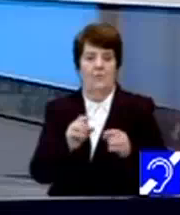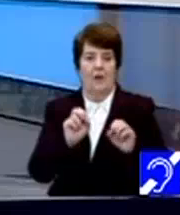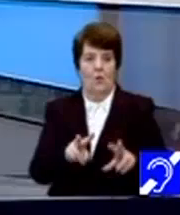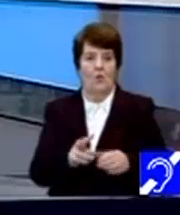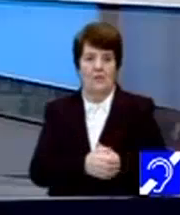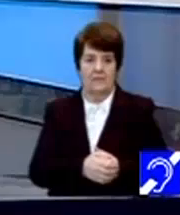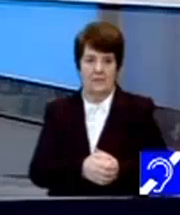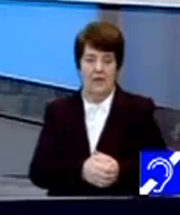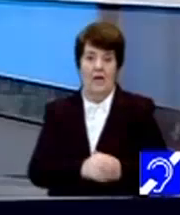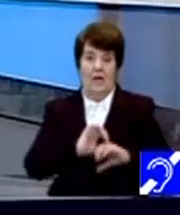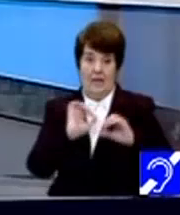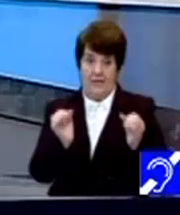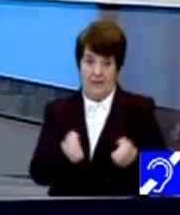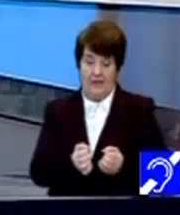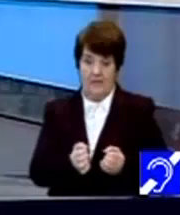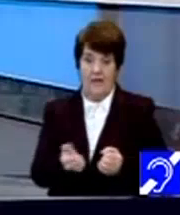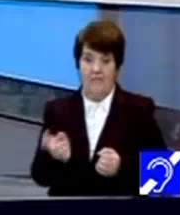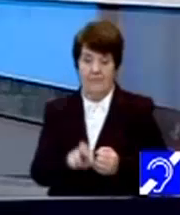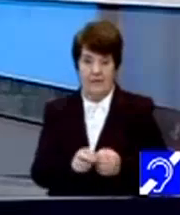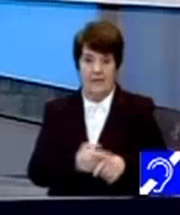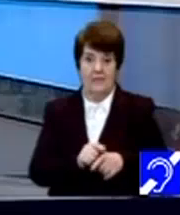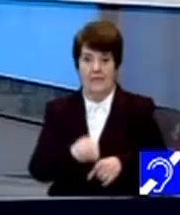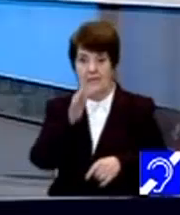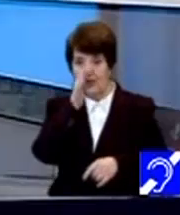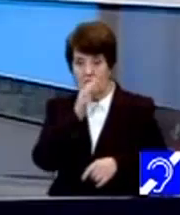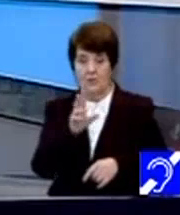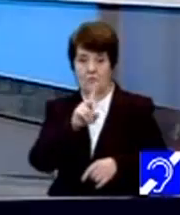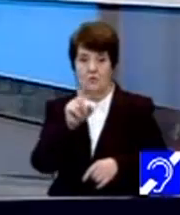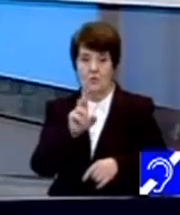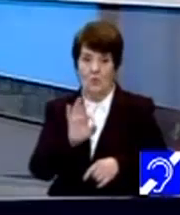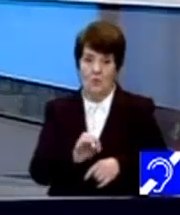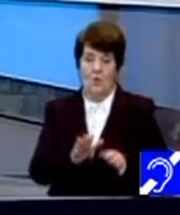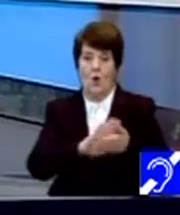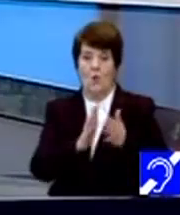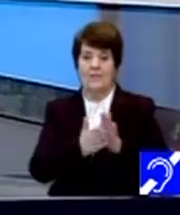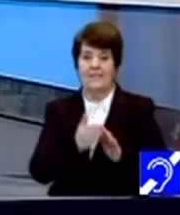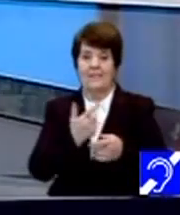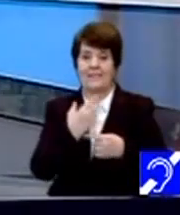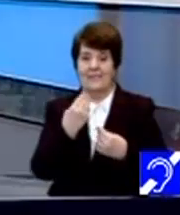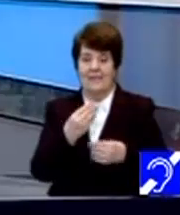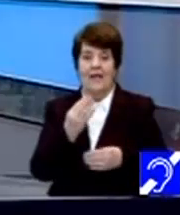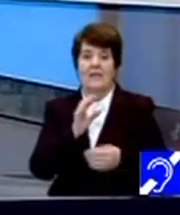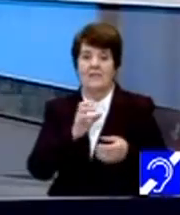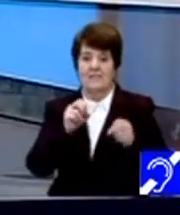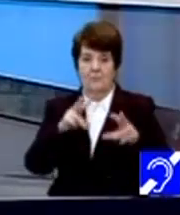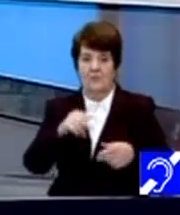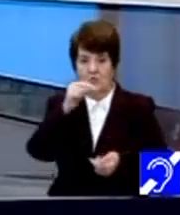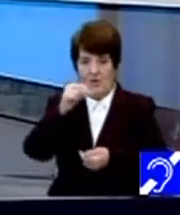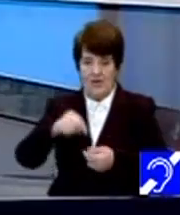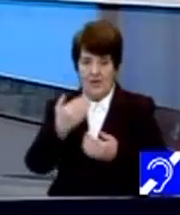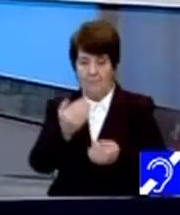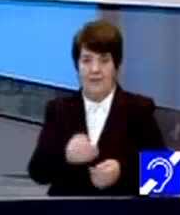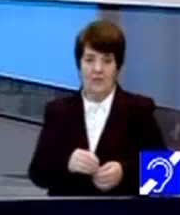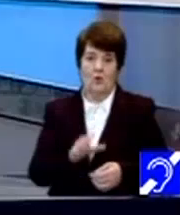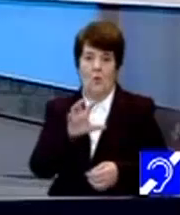periculoase. A venit iarna, iar la grădina zoologică din Chișinău au fost create condiții speciale pentru animalele sensibile la